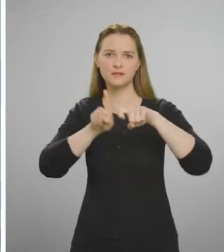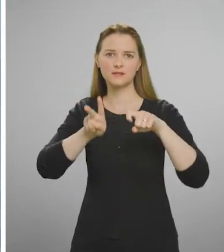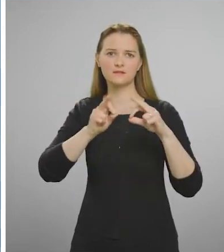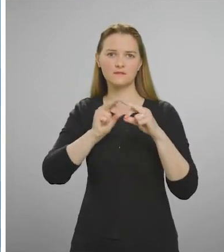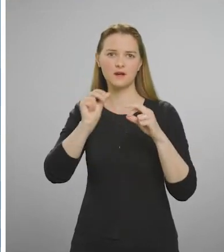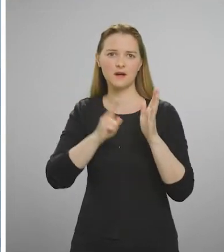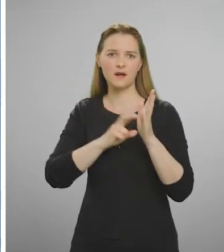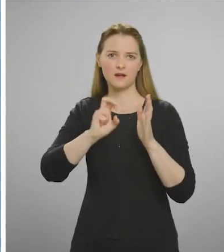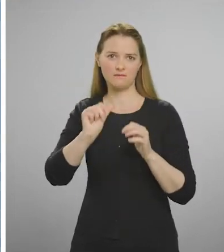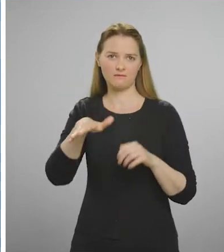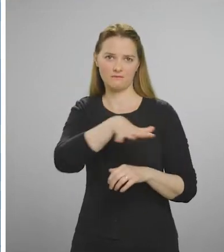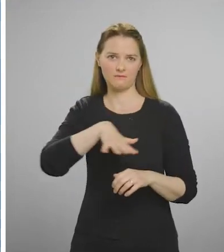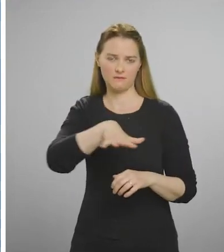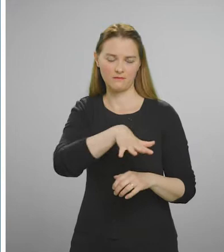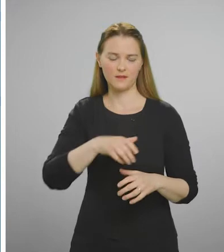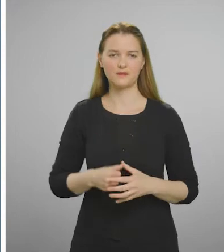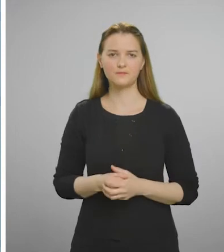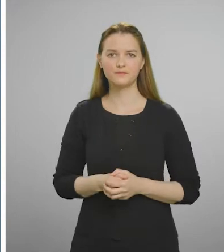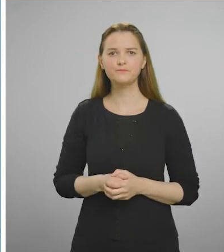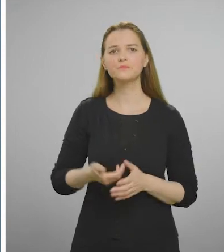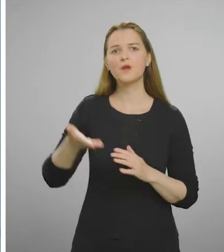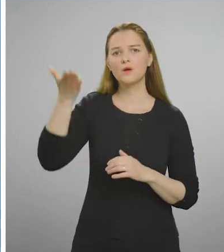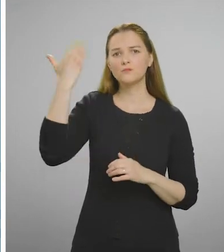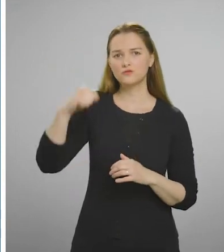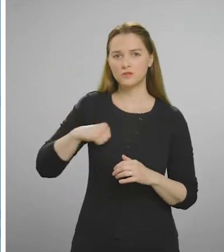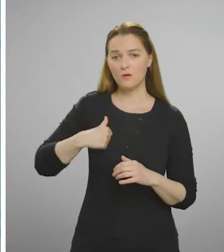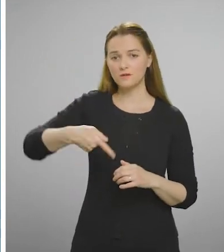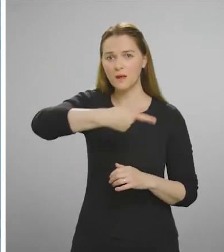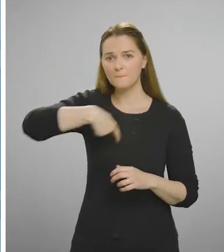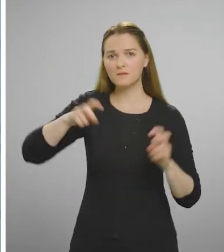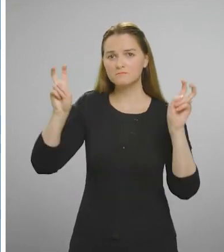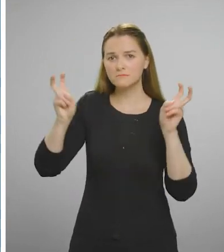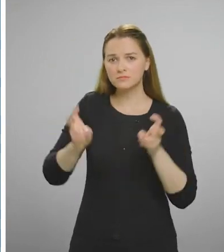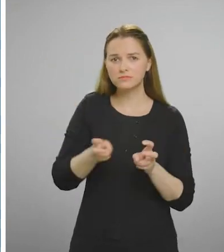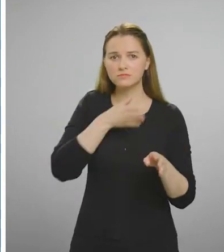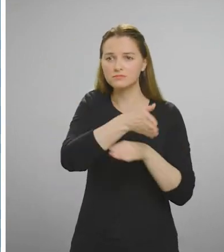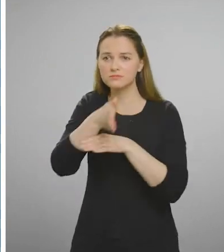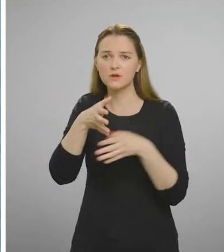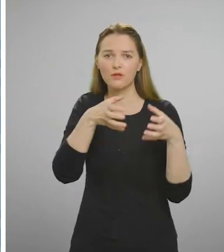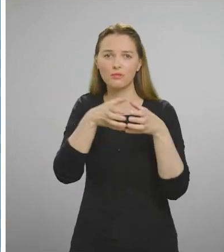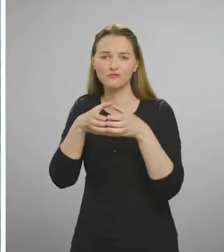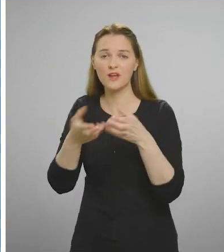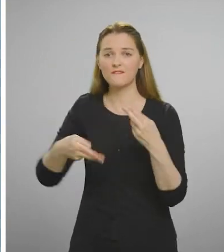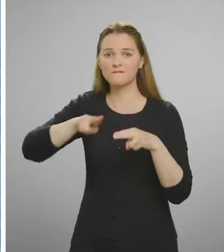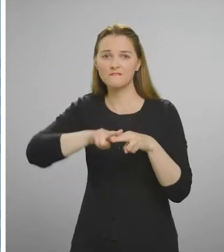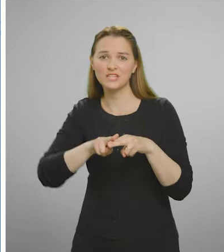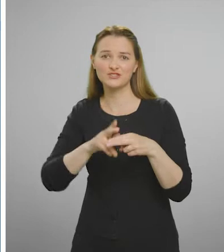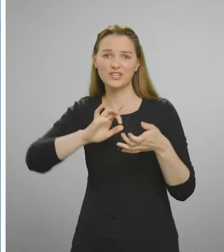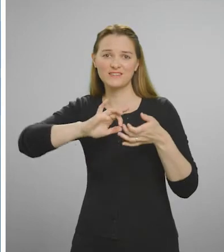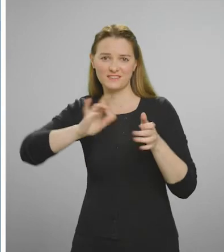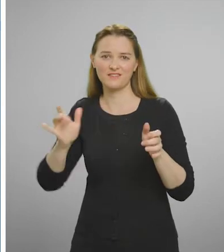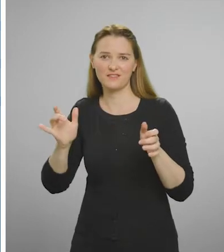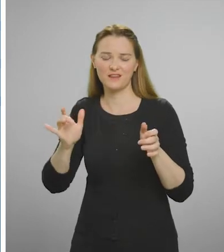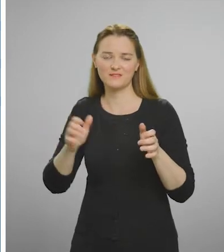i Kvarnera. U protekle godini manje smo se posjećivali i družili. Veliki dio svojih aktivnosti prebacili